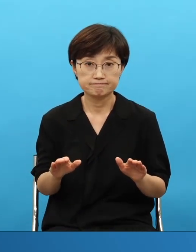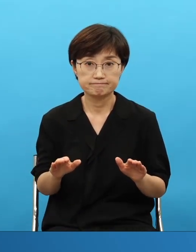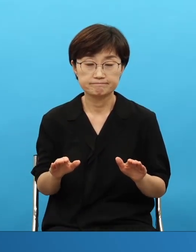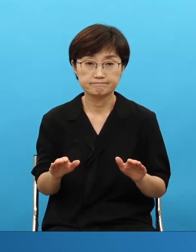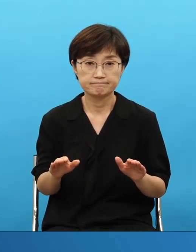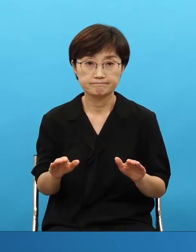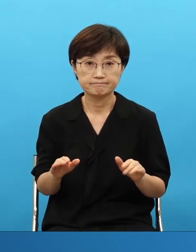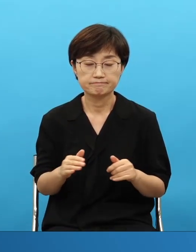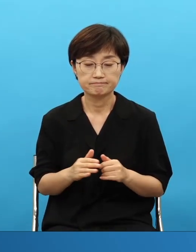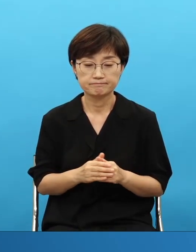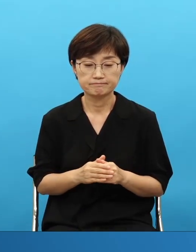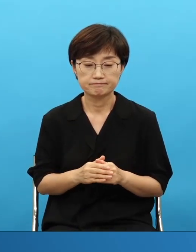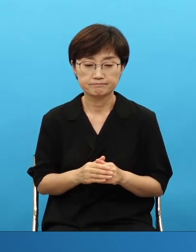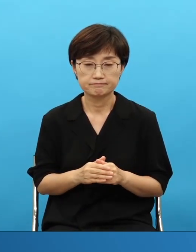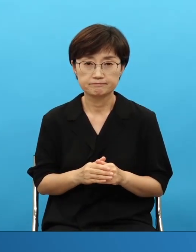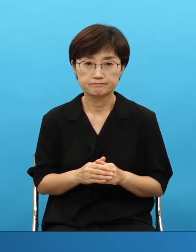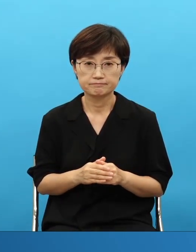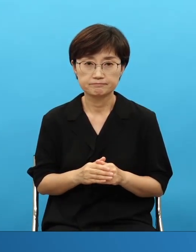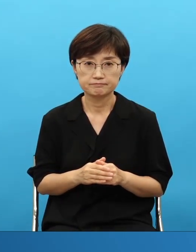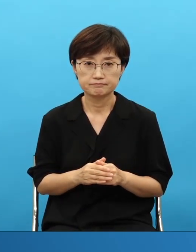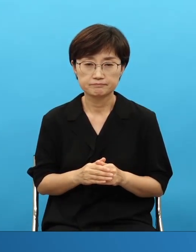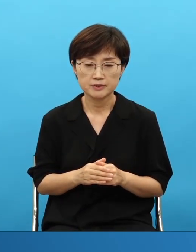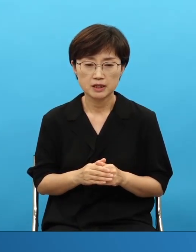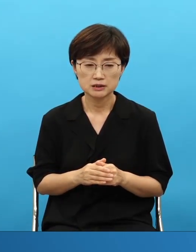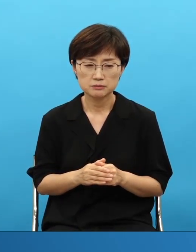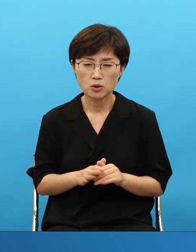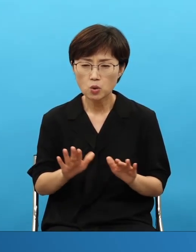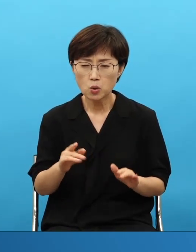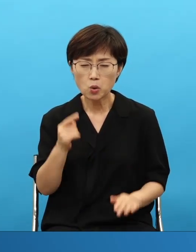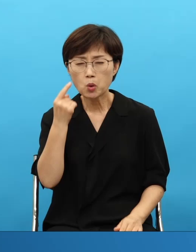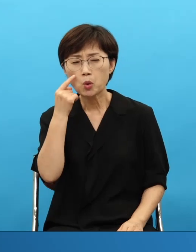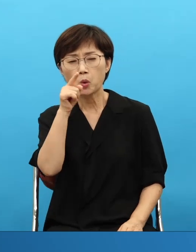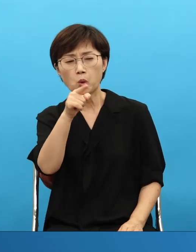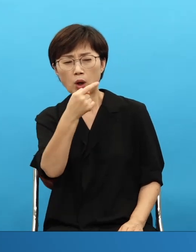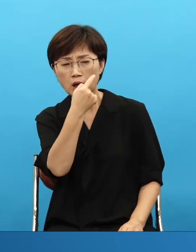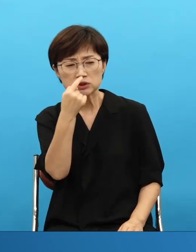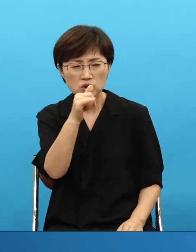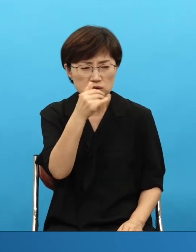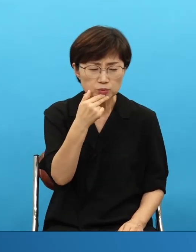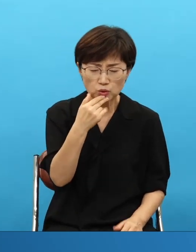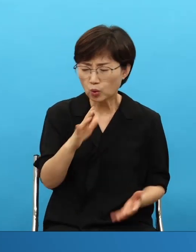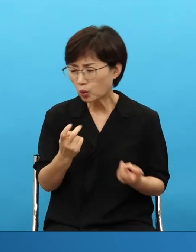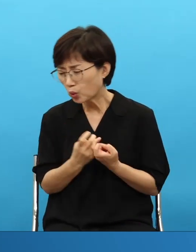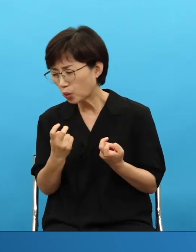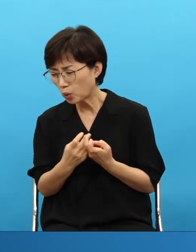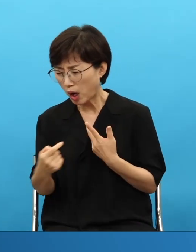많은 증거들 있다 없다 걱정하지 말고 해라. 有没有很多的凭据大家不要担心.